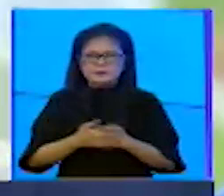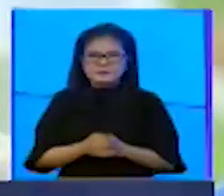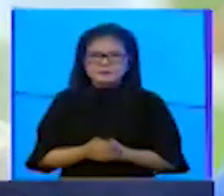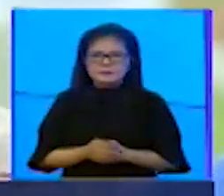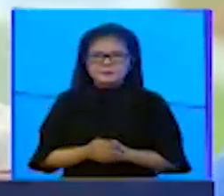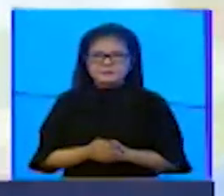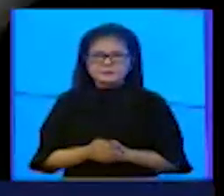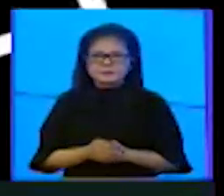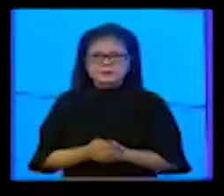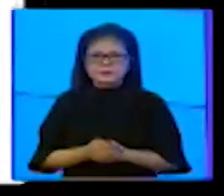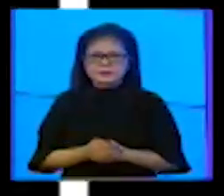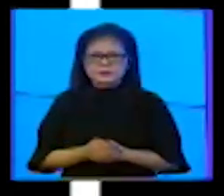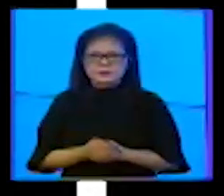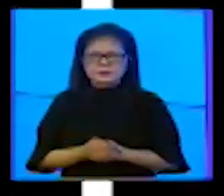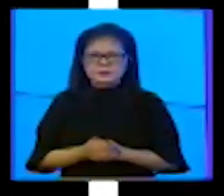diperlukan.